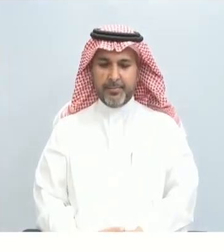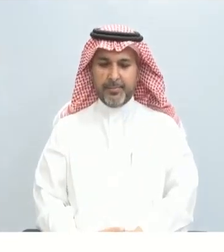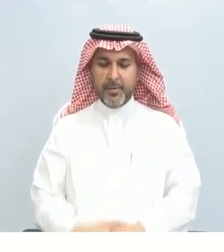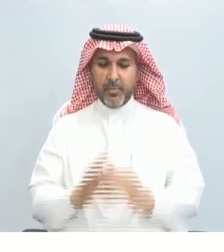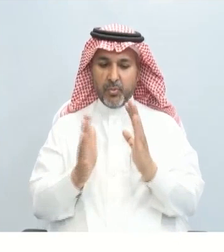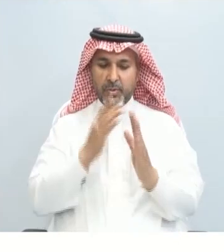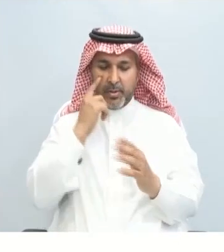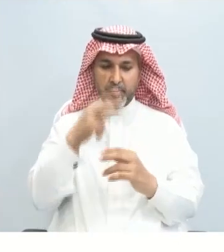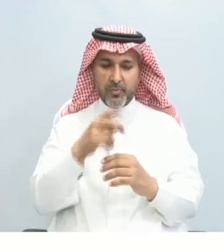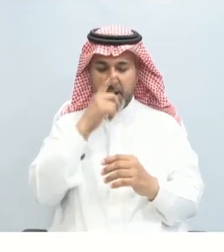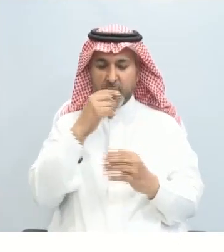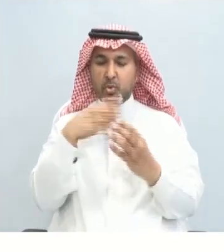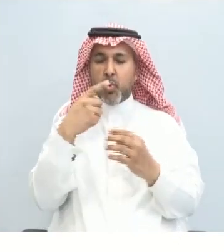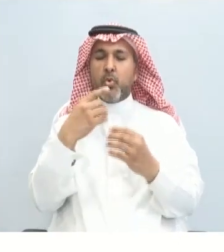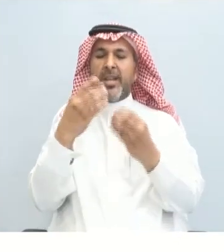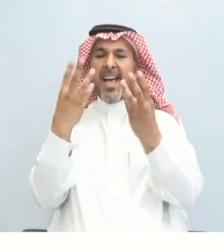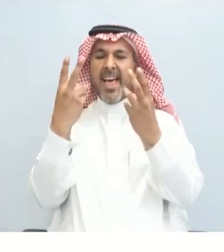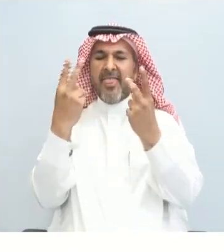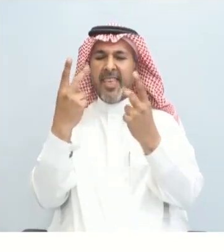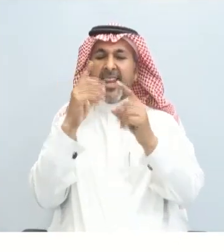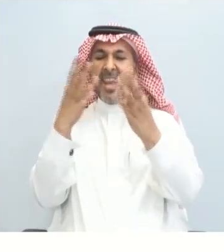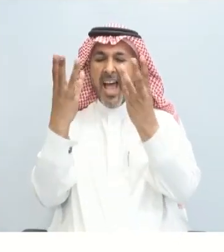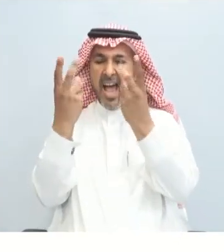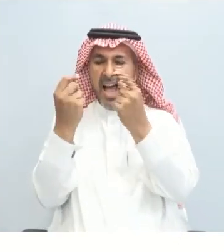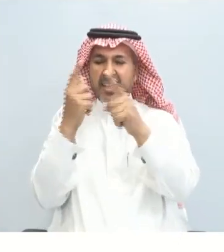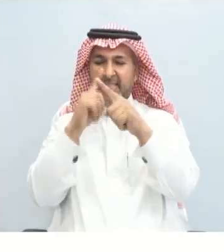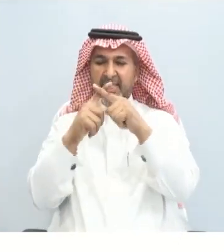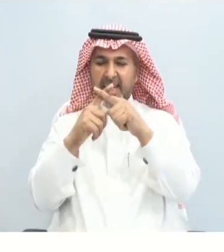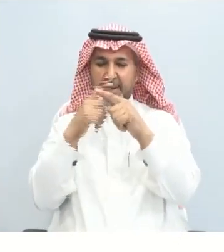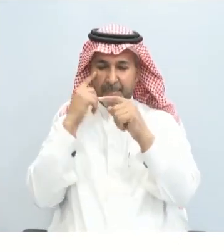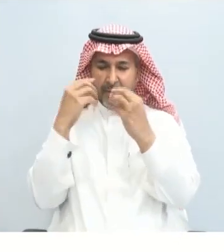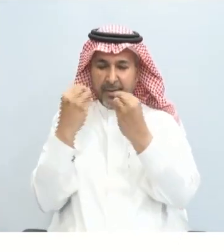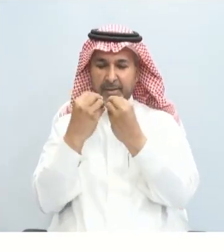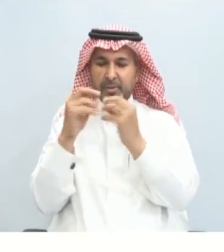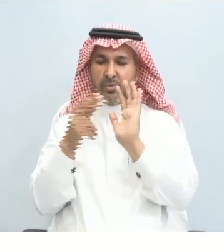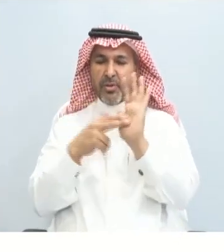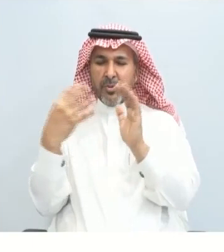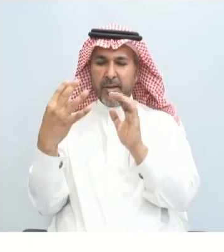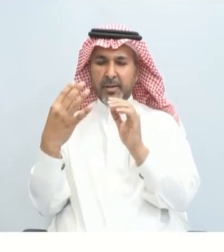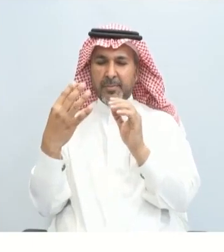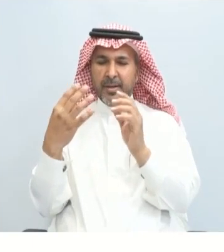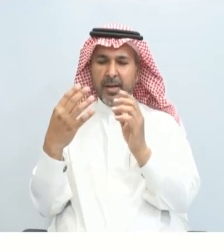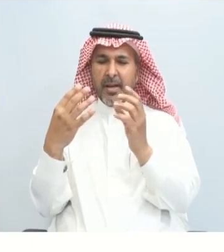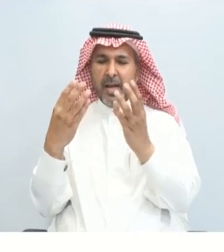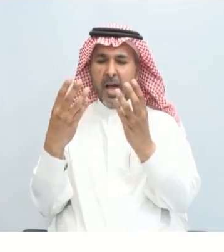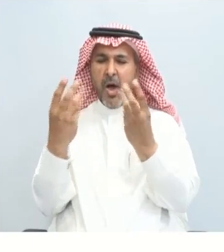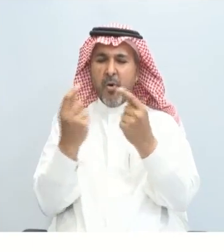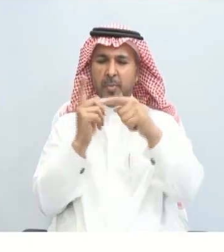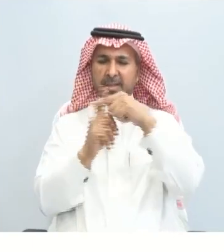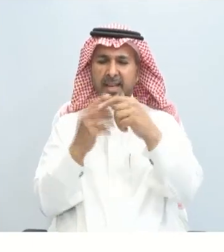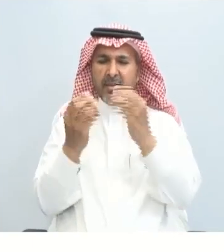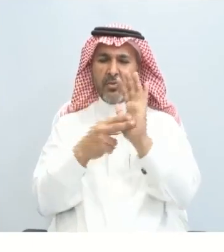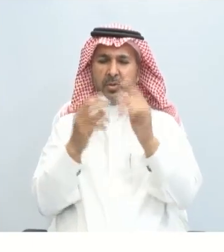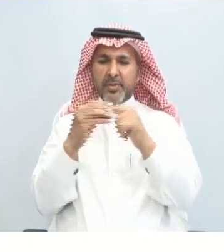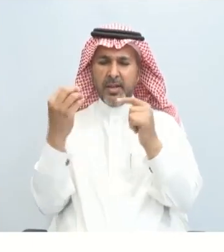وبالتالي حيكون عندك اما اكس ناقص ا او اكس زئ واح هذا شبيه بسؤال